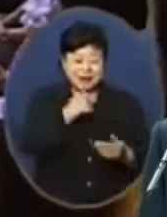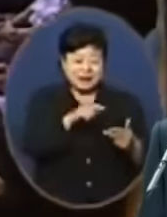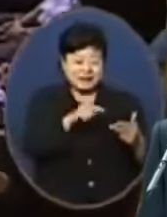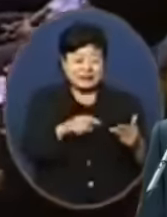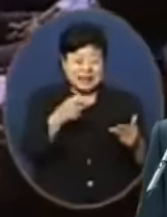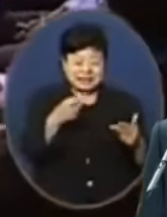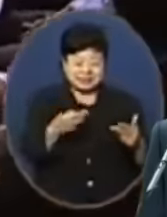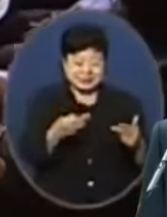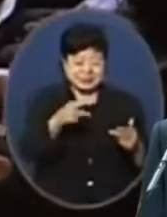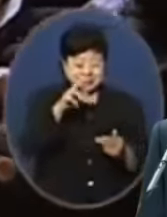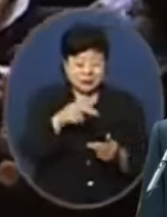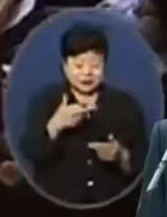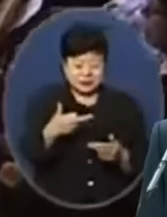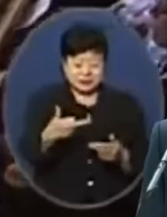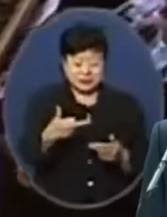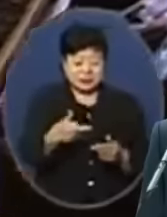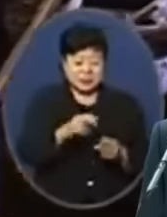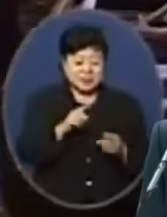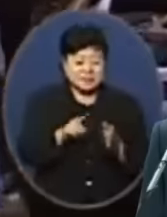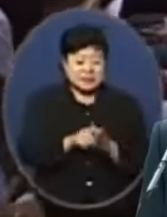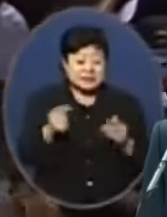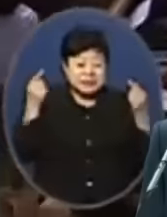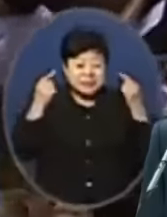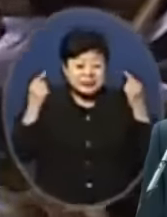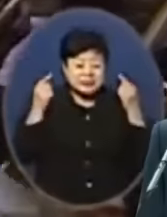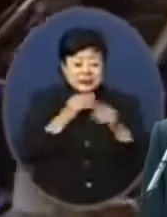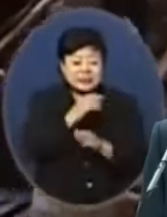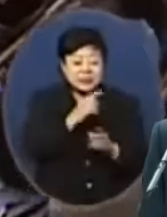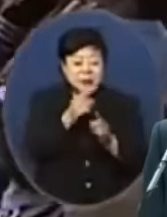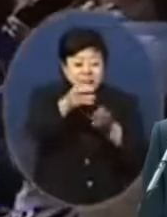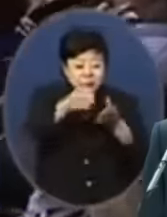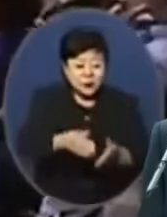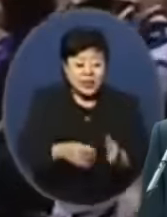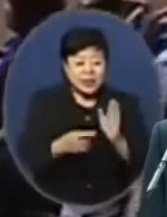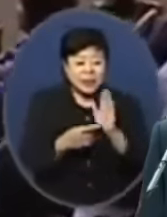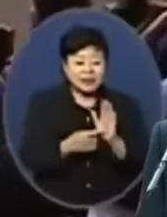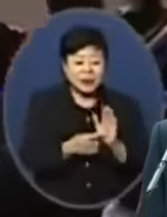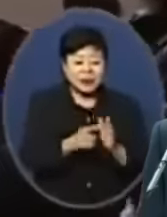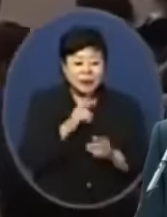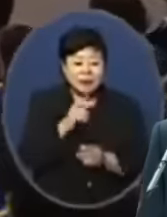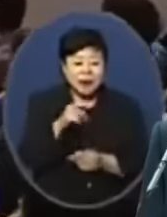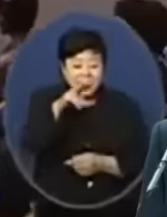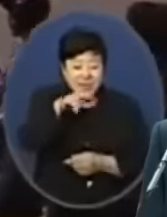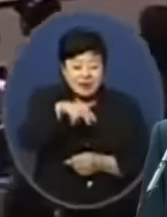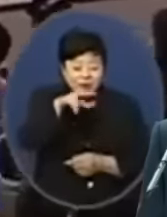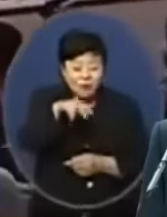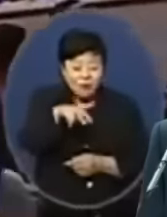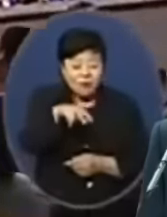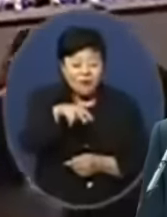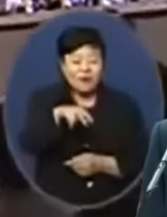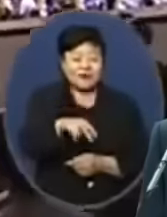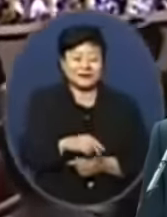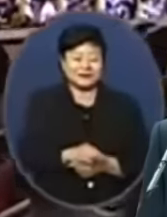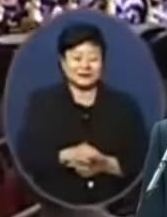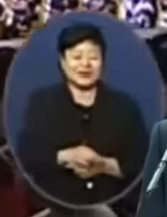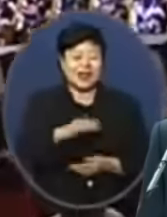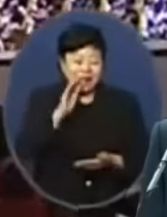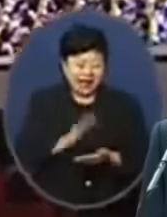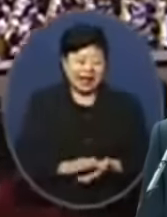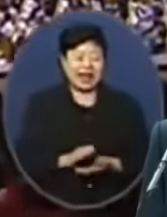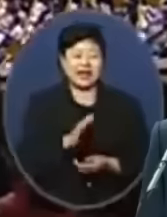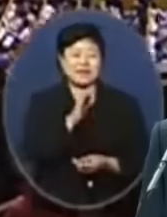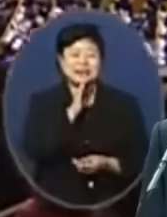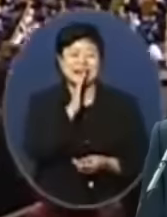10장 17절에서 믿음은 들음에서 나며 들음은 그리스도의 말씀으로 말미암나냐는 말씀을 읽고 무릎을 탁